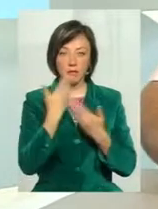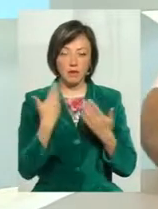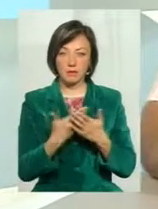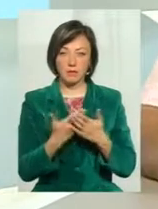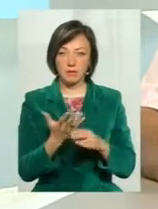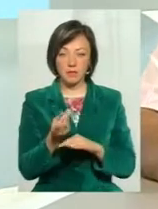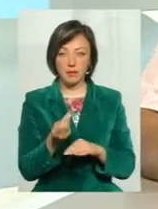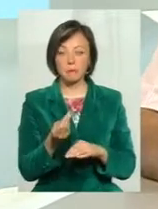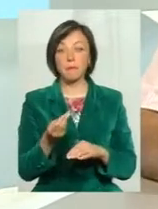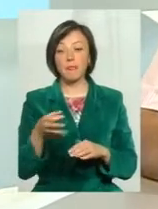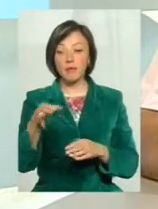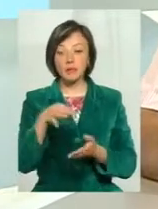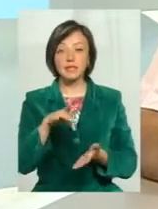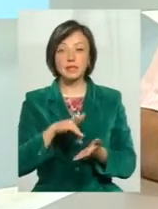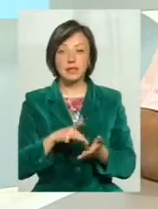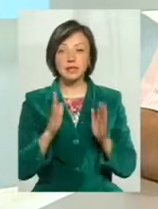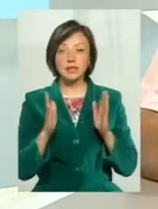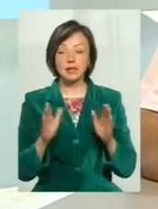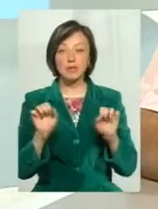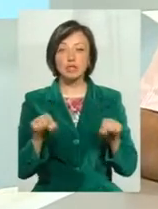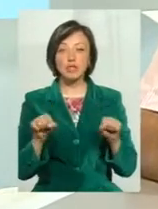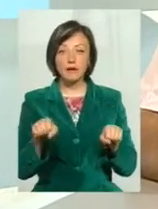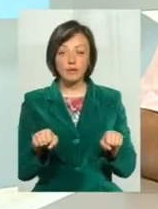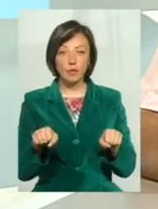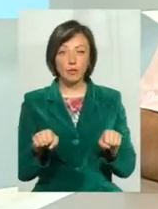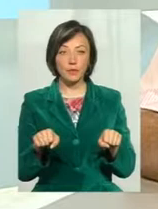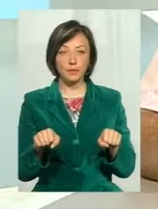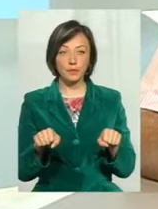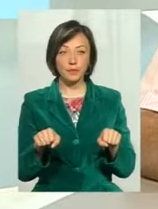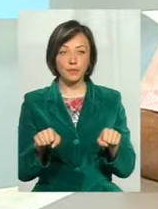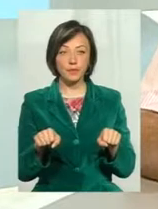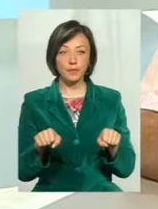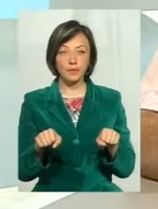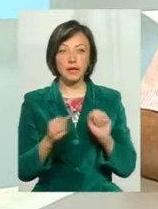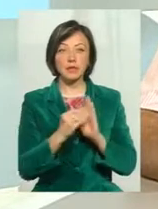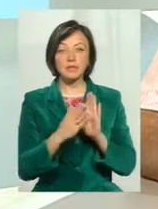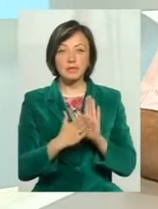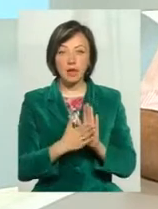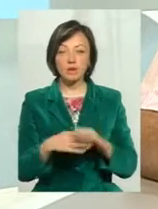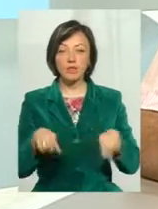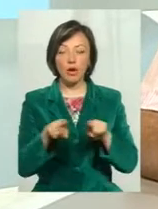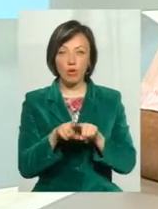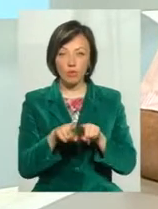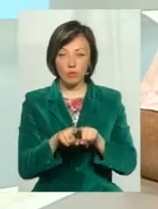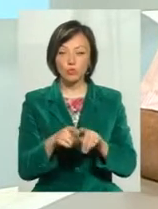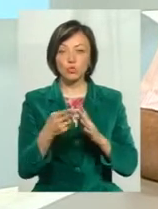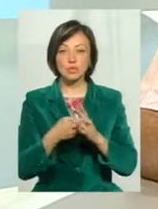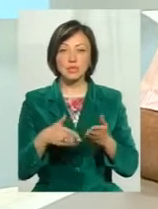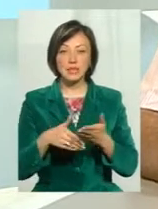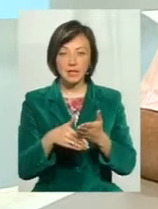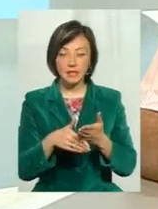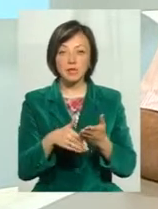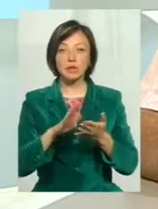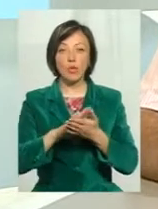прикладу. То в обласних центрах тільки можливо призначити такому домогосподарству субсидію